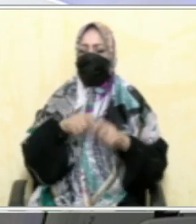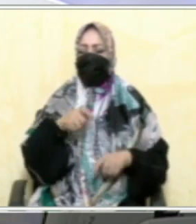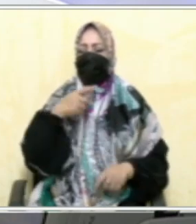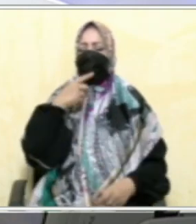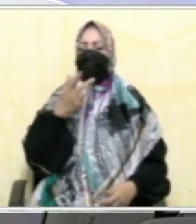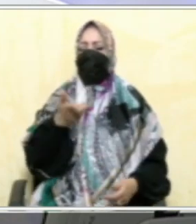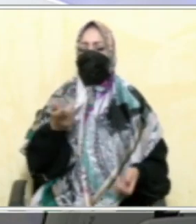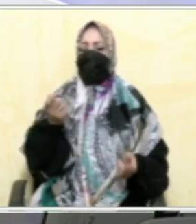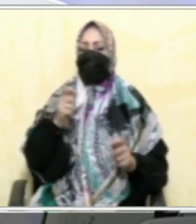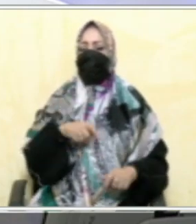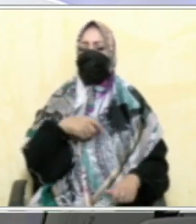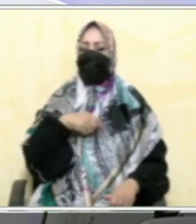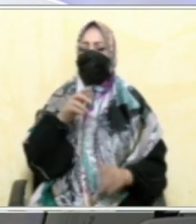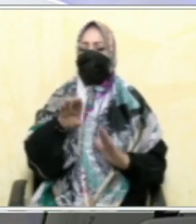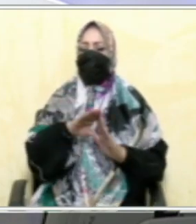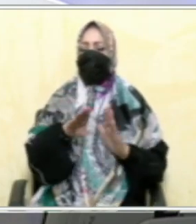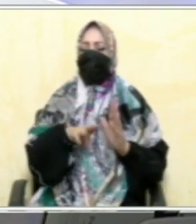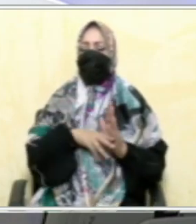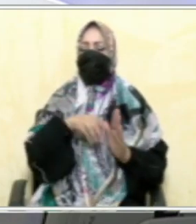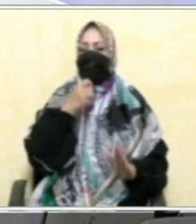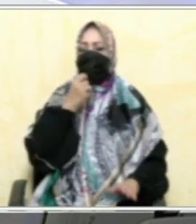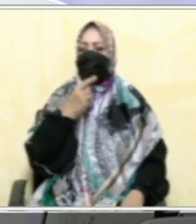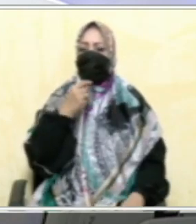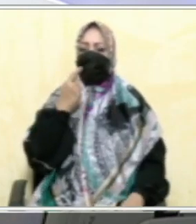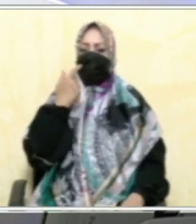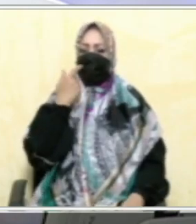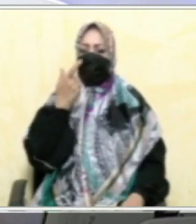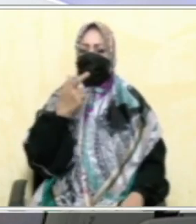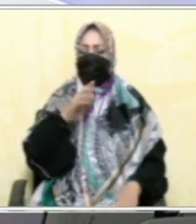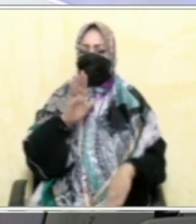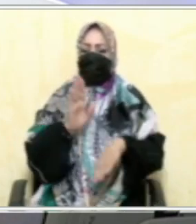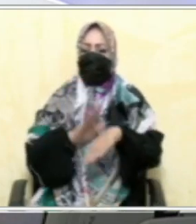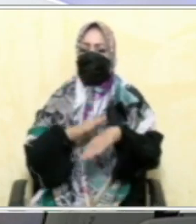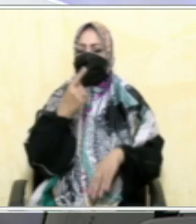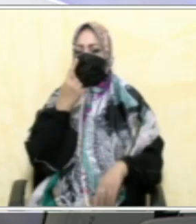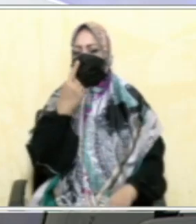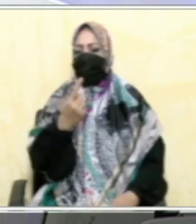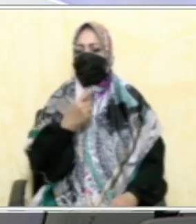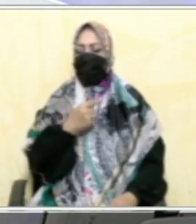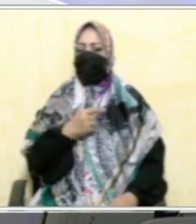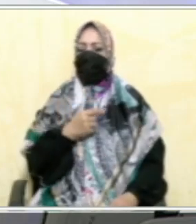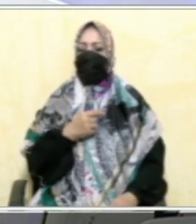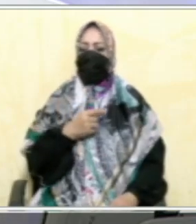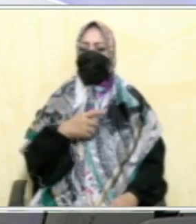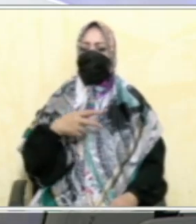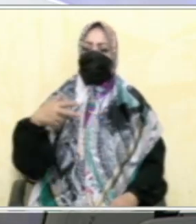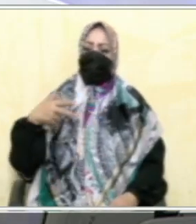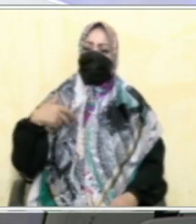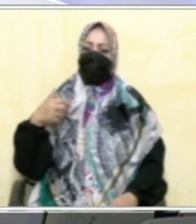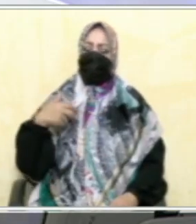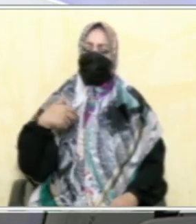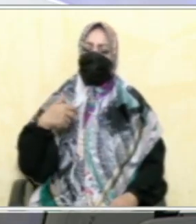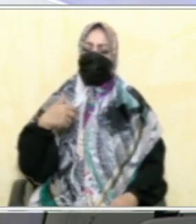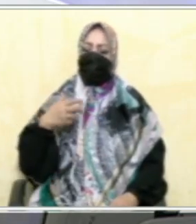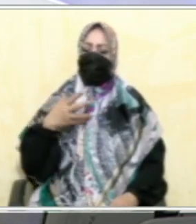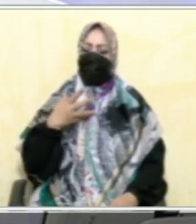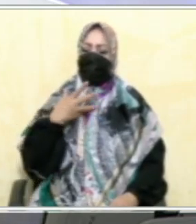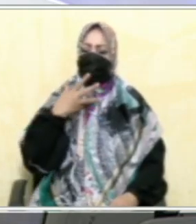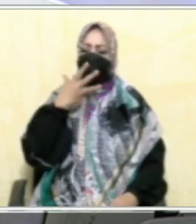يسمى بالخراج، أكرمكم الله، حبة العلفة اللي توجد في السعي، أكثر حاجة توجد في